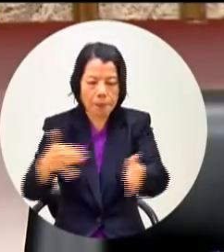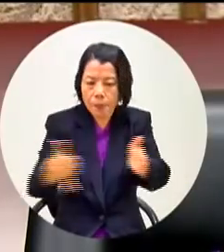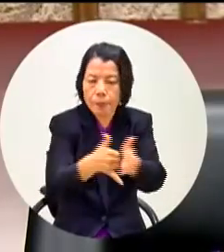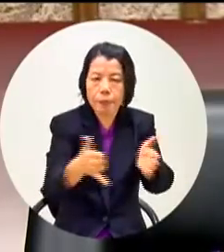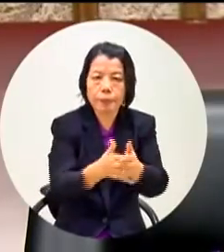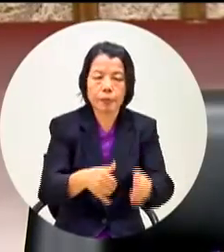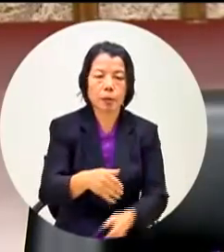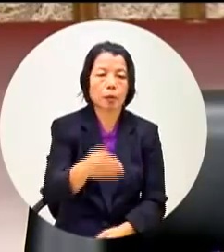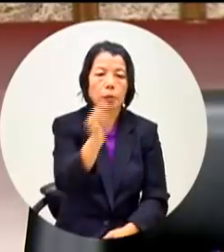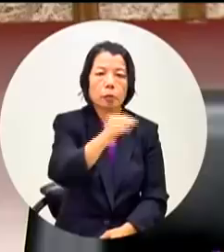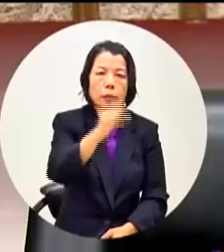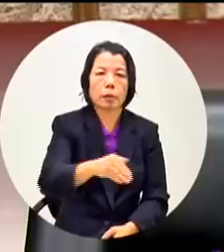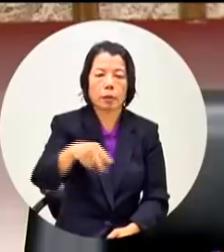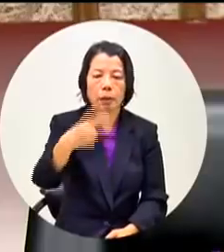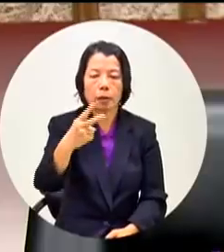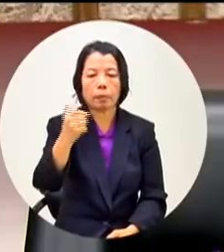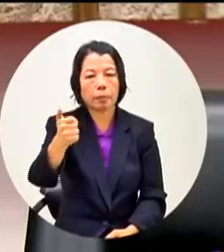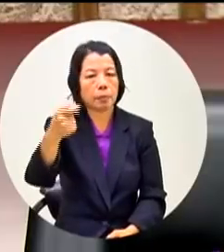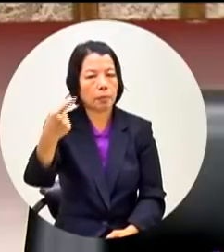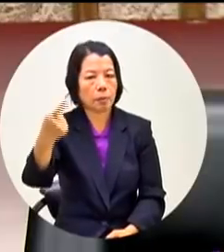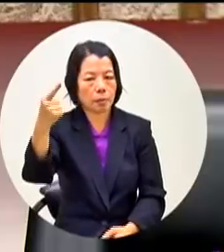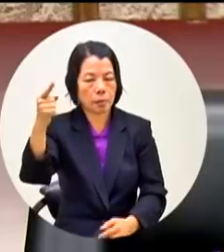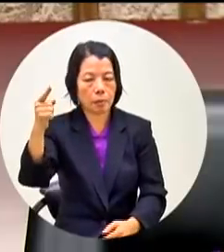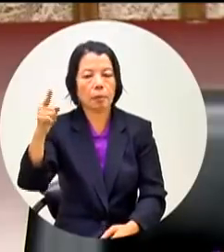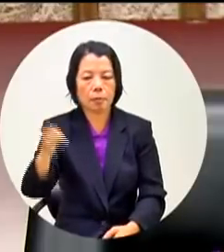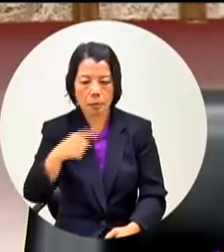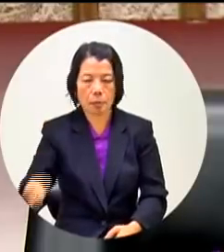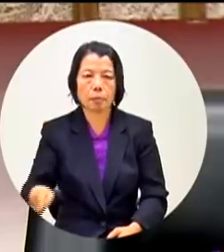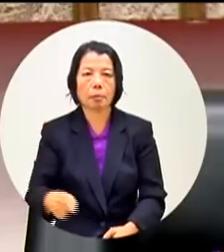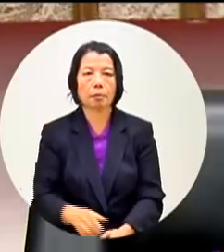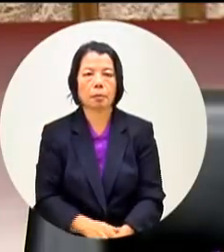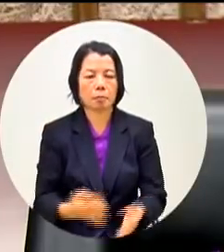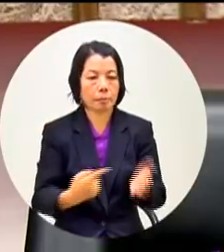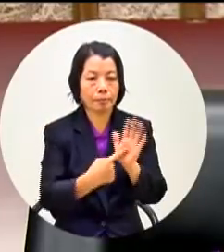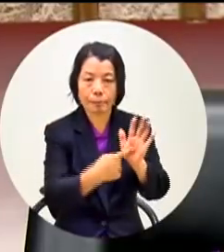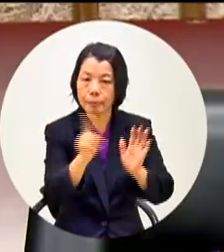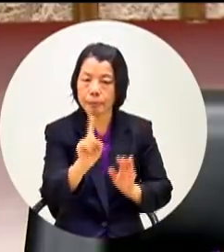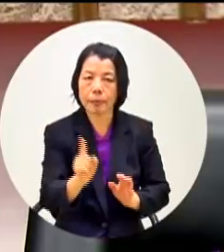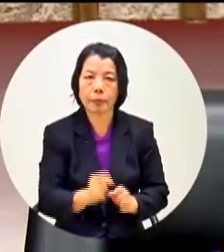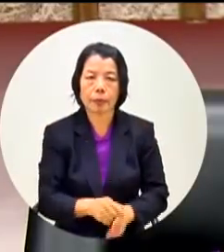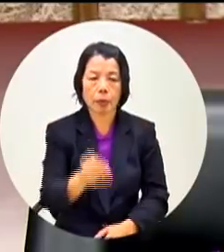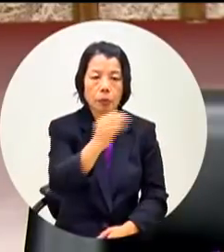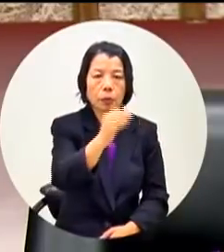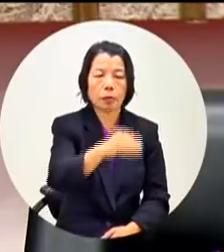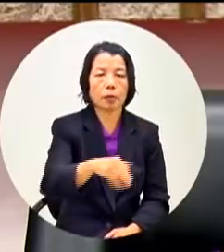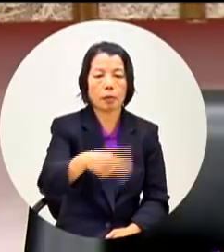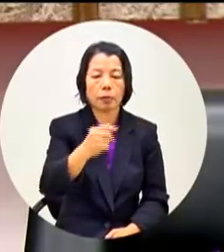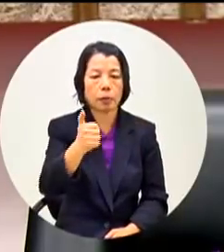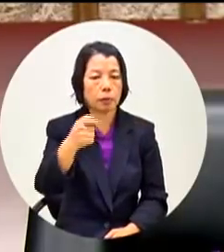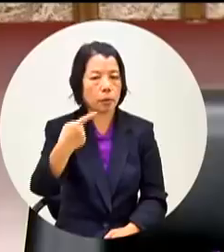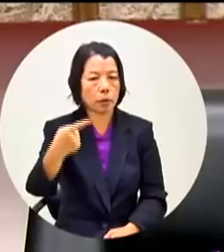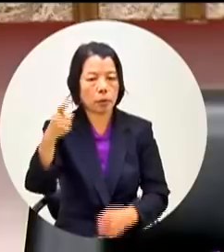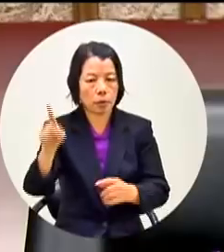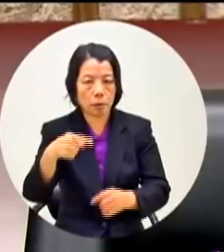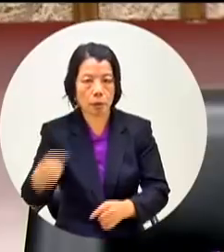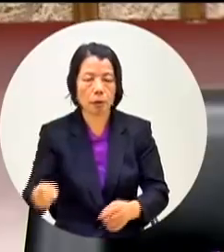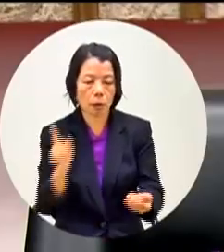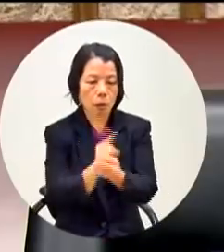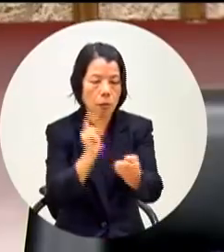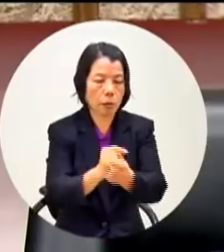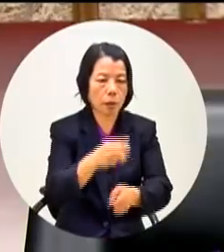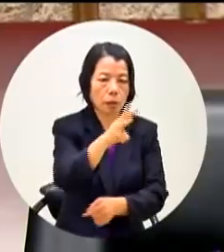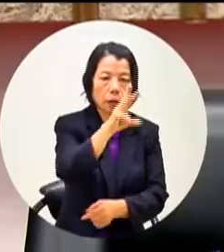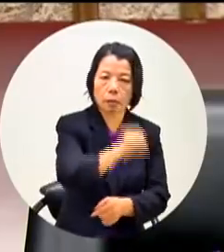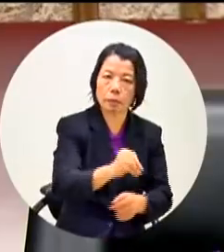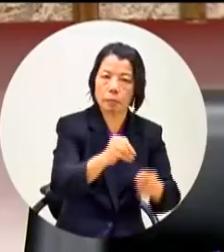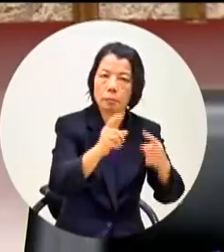9251人哈。那显然，9251人对上三万人哈，很显然，我们这个南